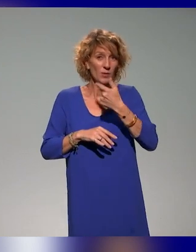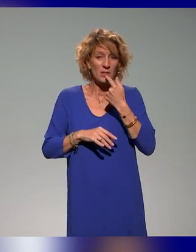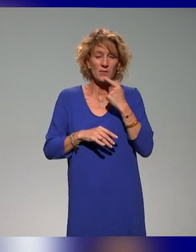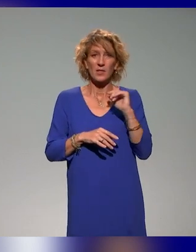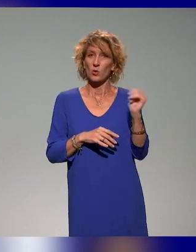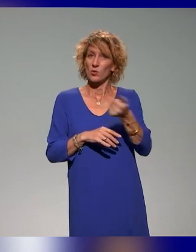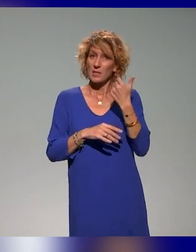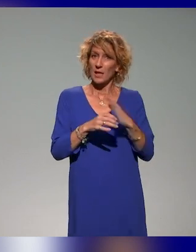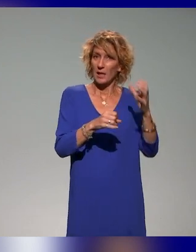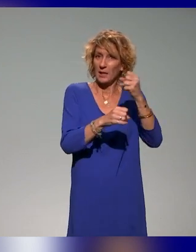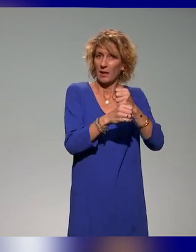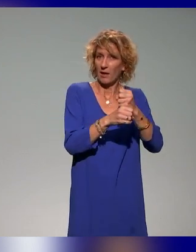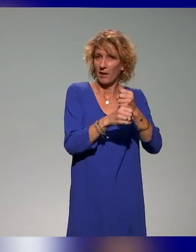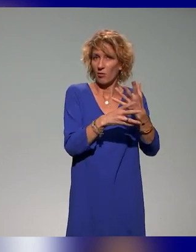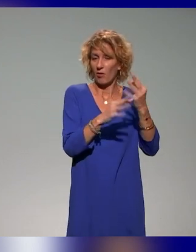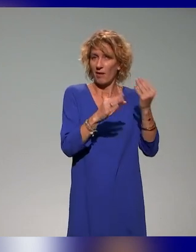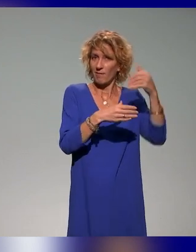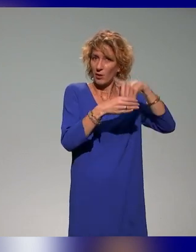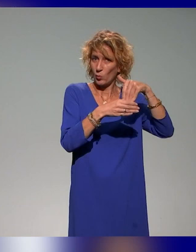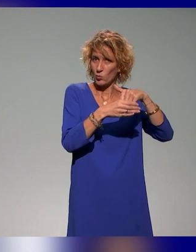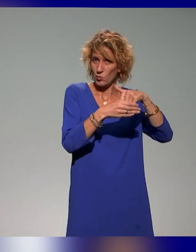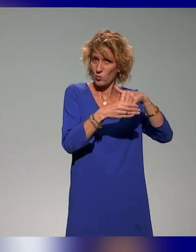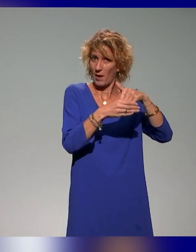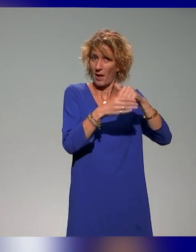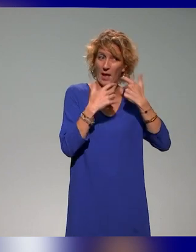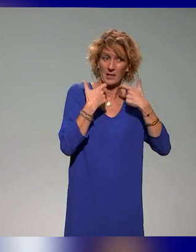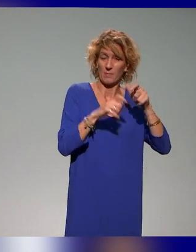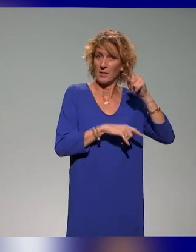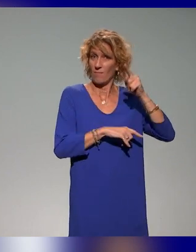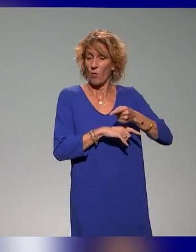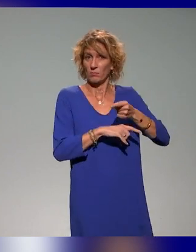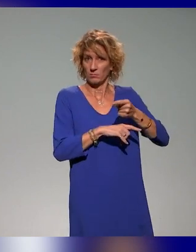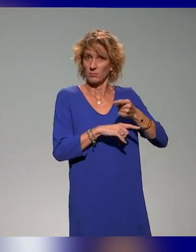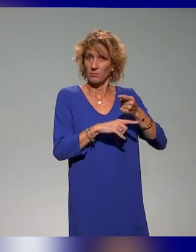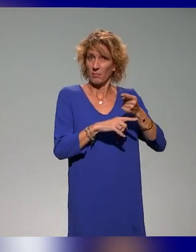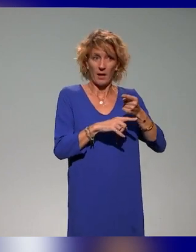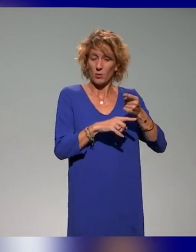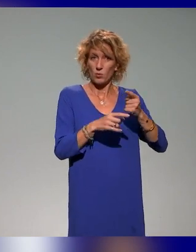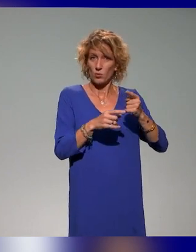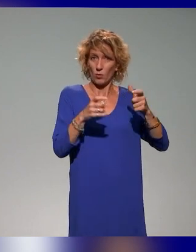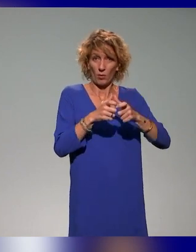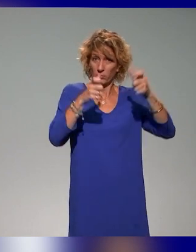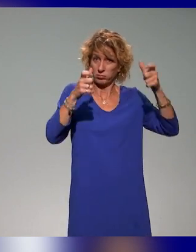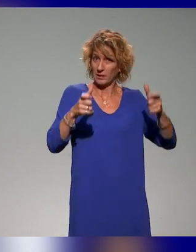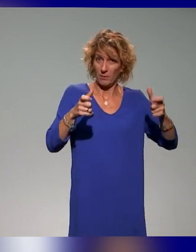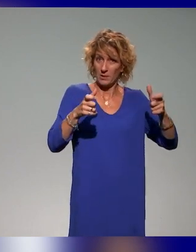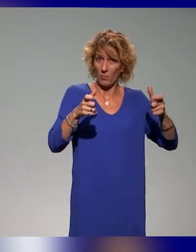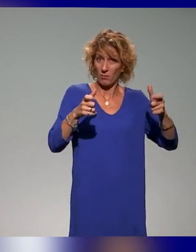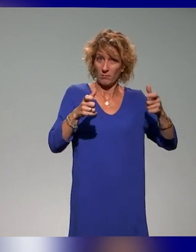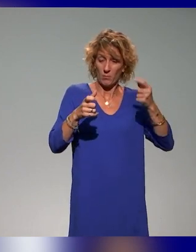puissent produire des contenus accessibles, notamment à l'échelle de l'établissement, pour la réussite de